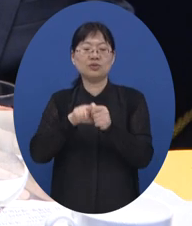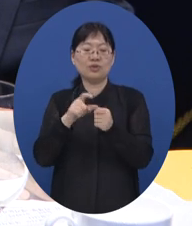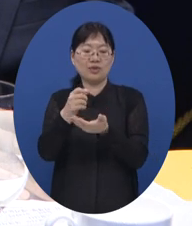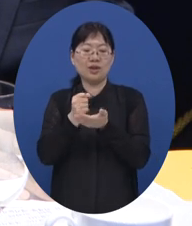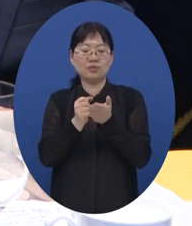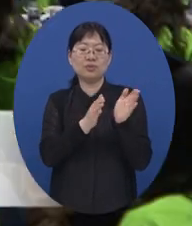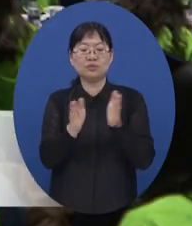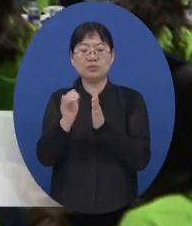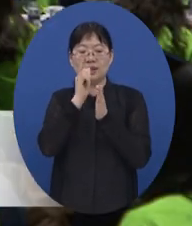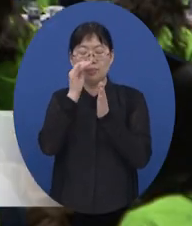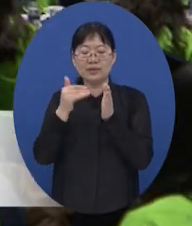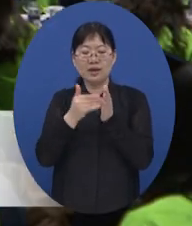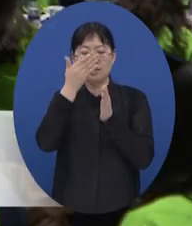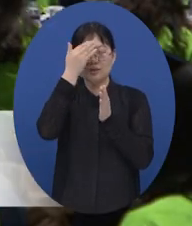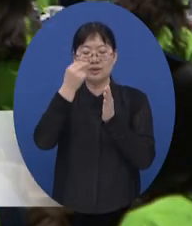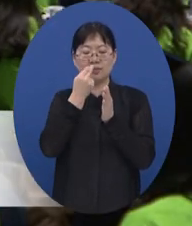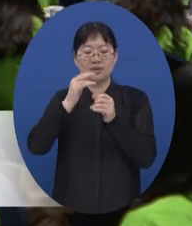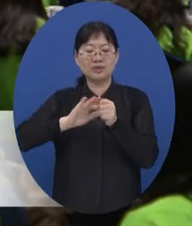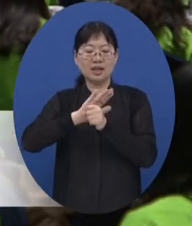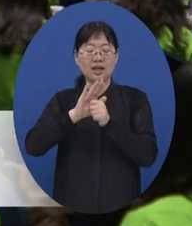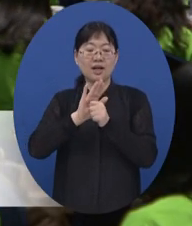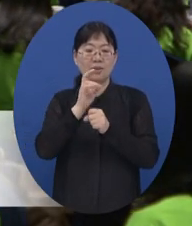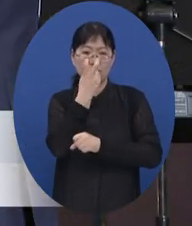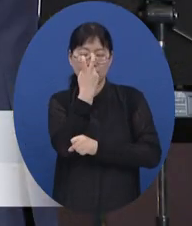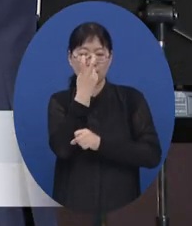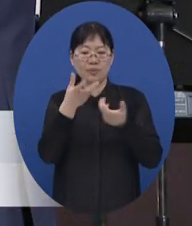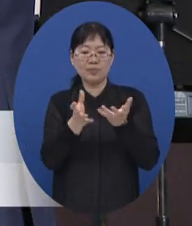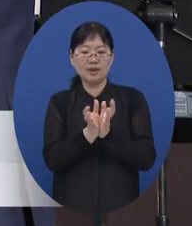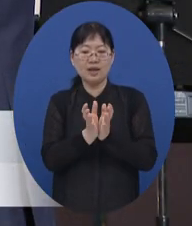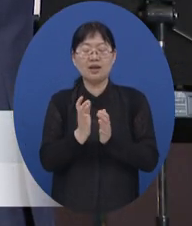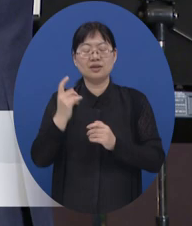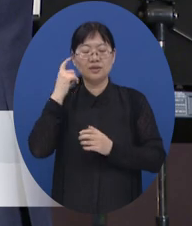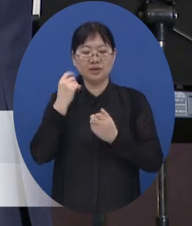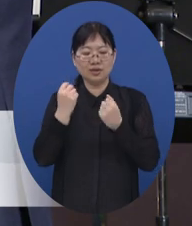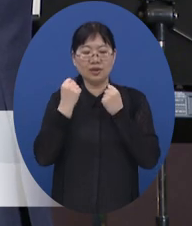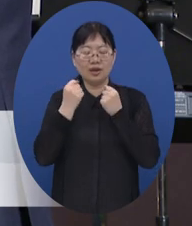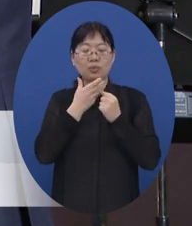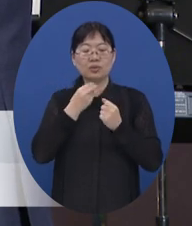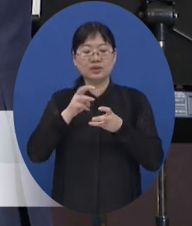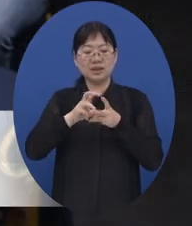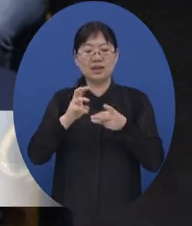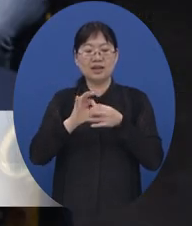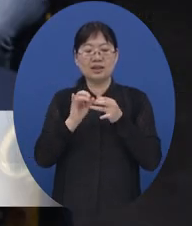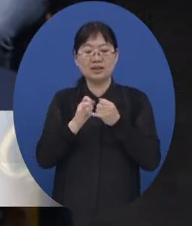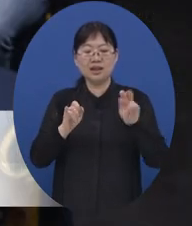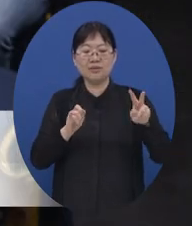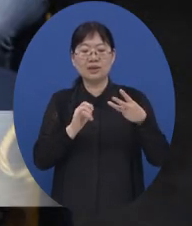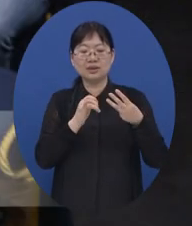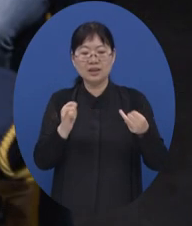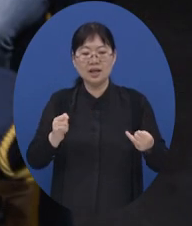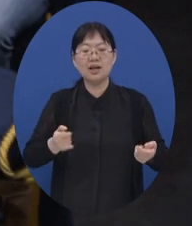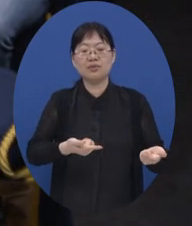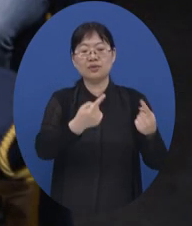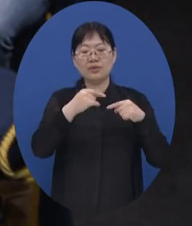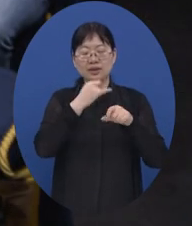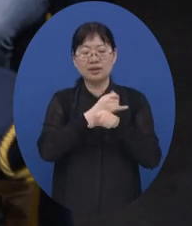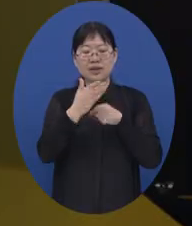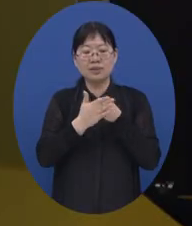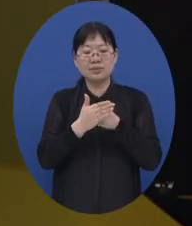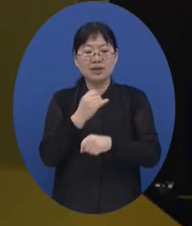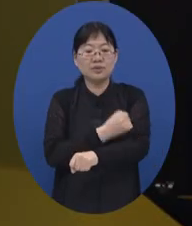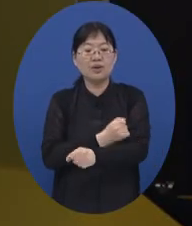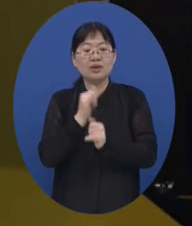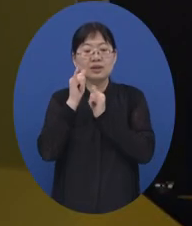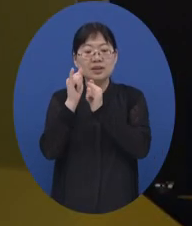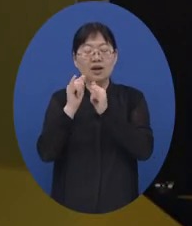마련된 행사 합니다 청년 생명사랑 모니터 란 정신건강 센터 관계자 등 300여명이 참석한 가운데 미